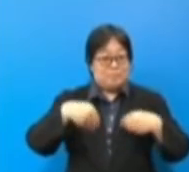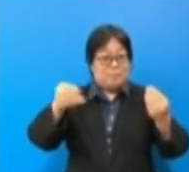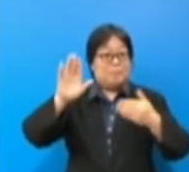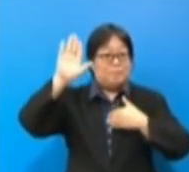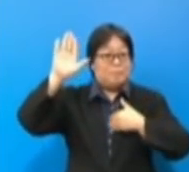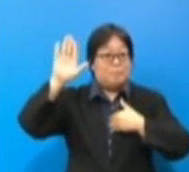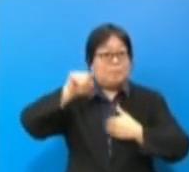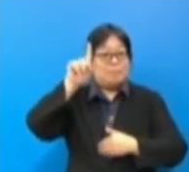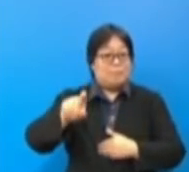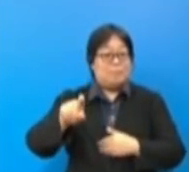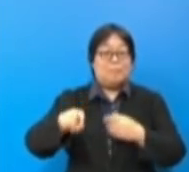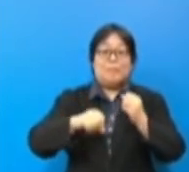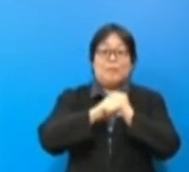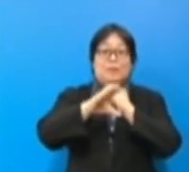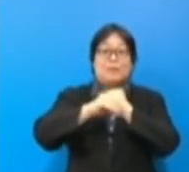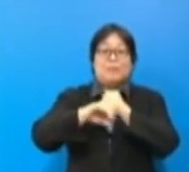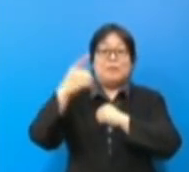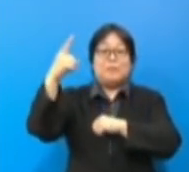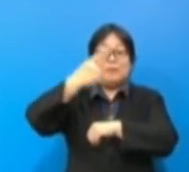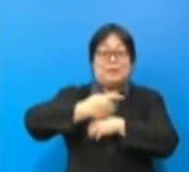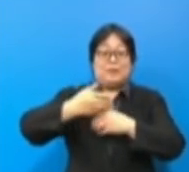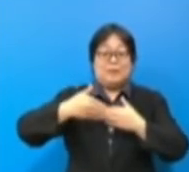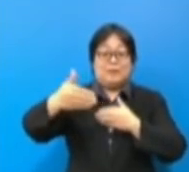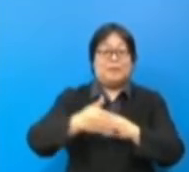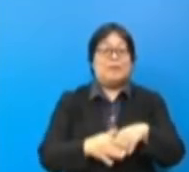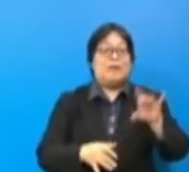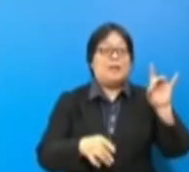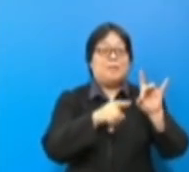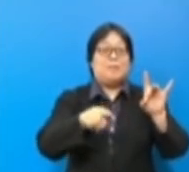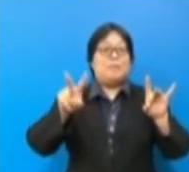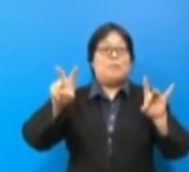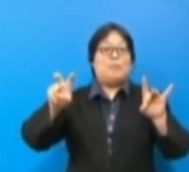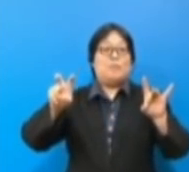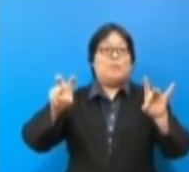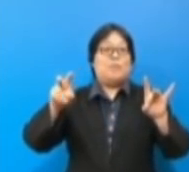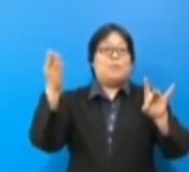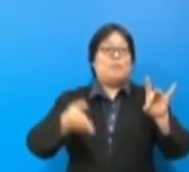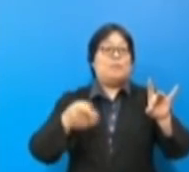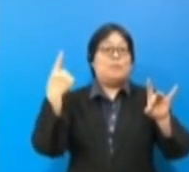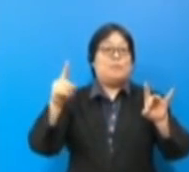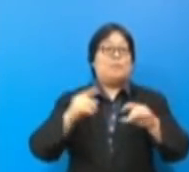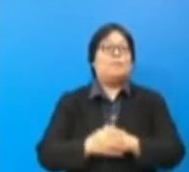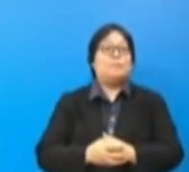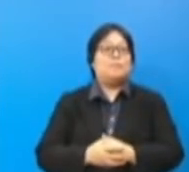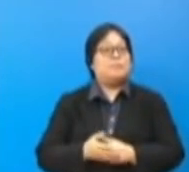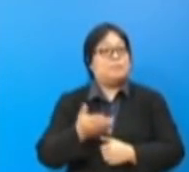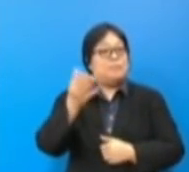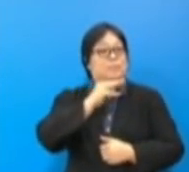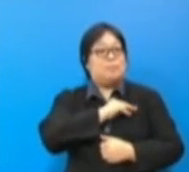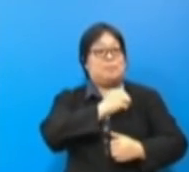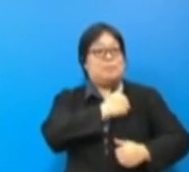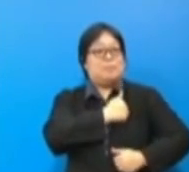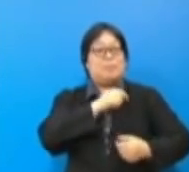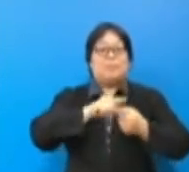bila Champion berlaku 11 hari nanti 8 hingga 20 apa kata Menteri Pertahanan